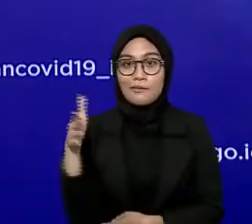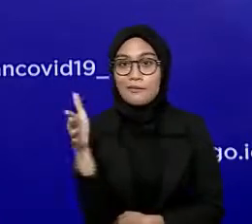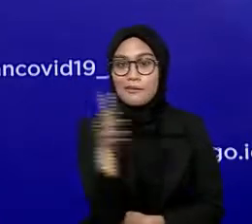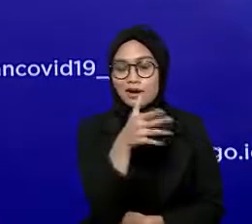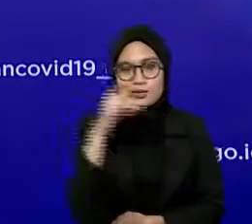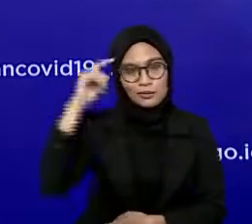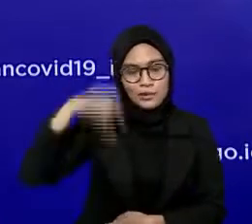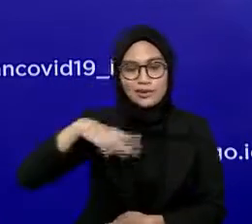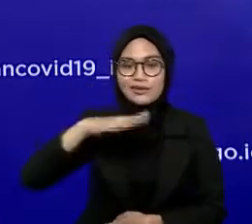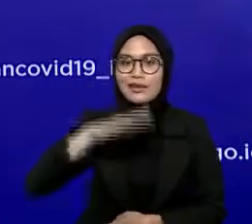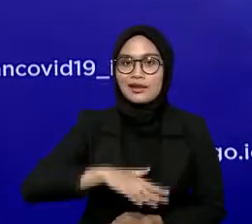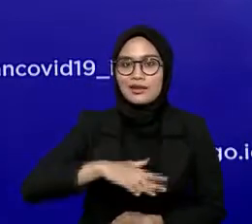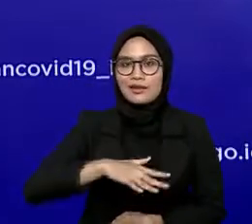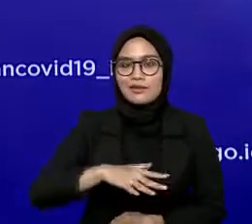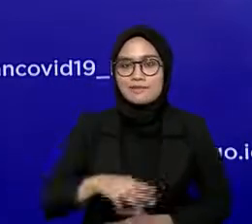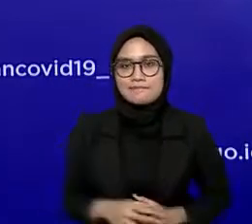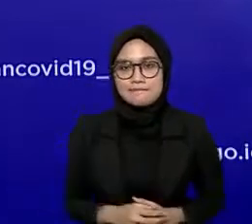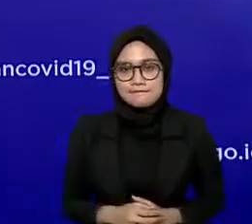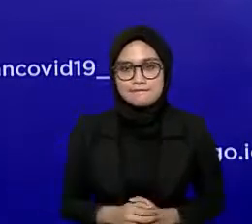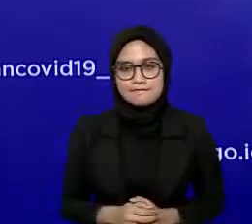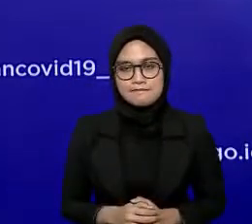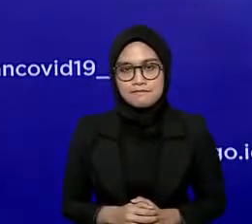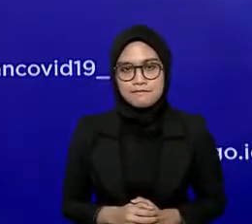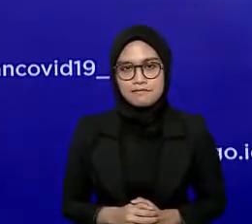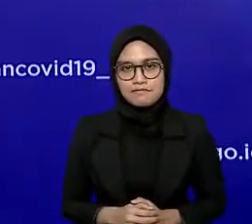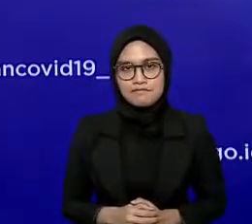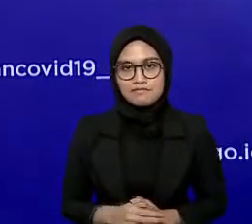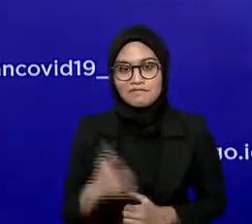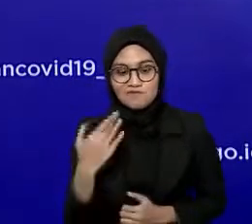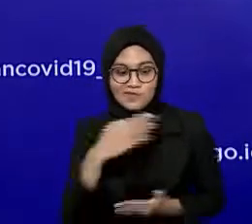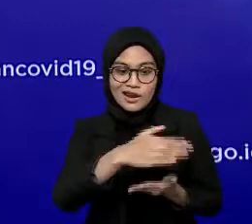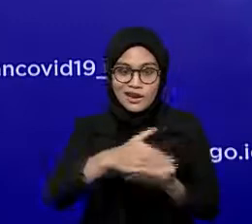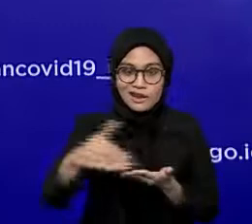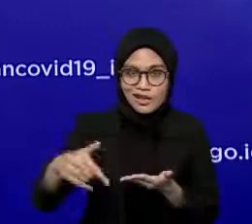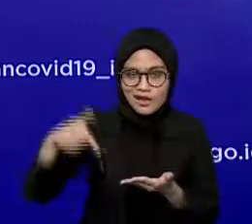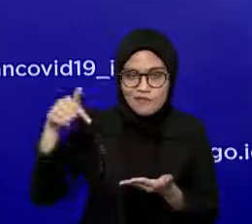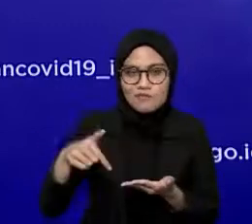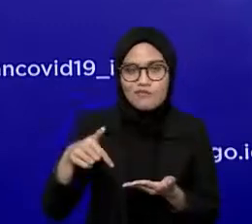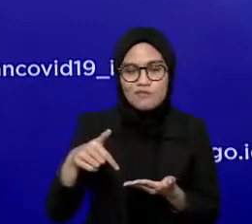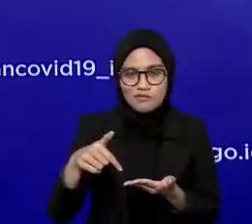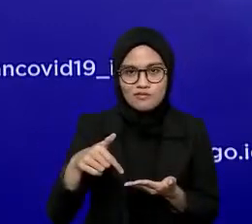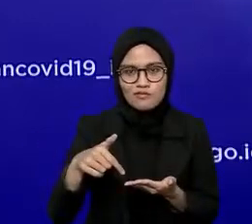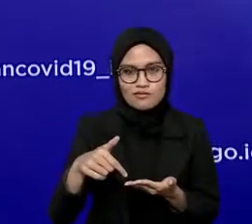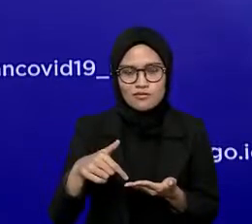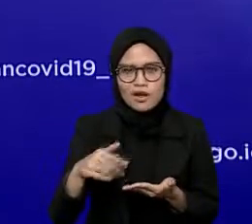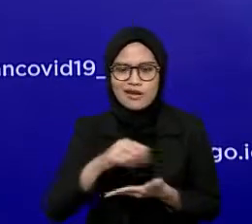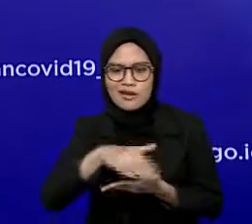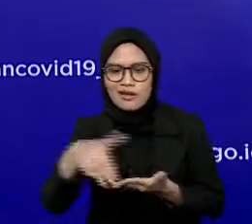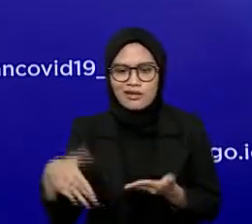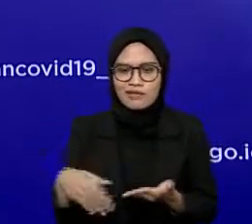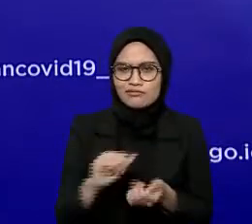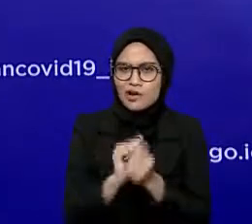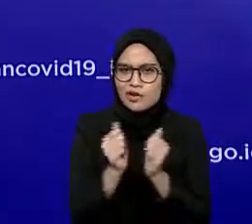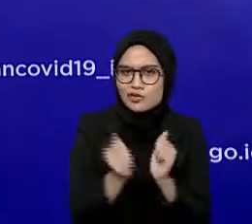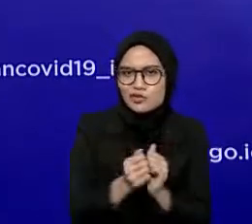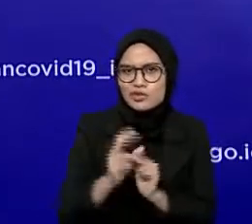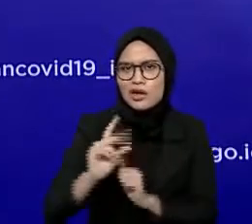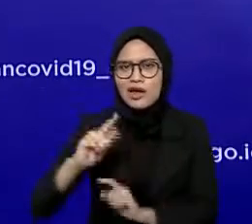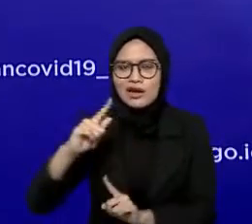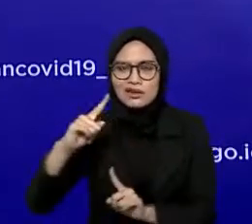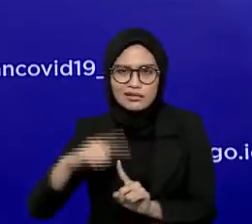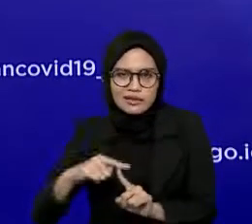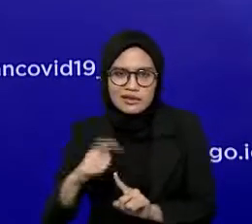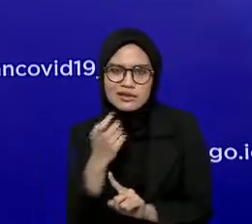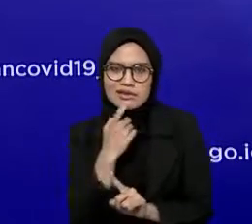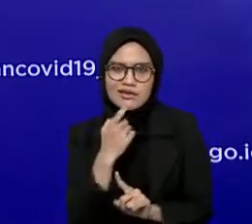dan Sumatera Selatan. Dari penjabaran data-data tersebut, mulai dari data kasus, arti,